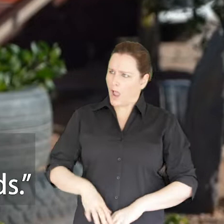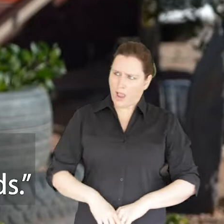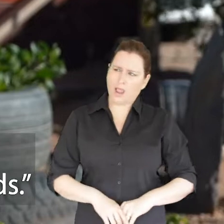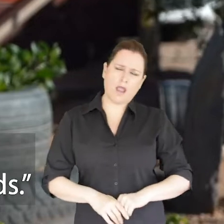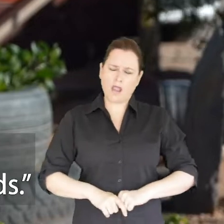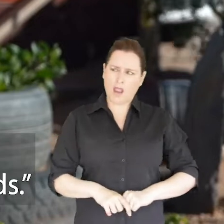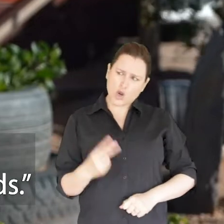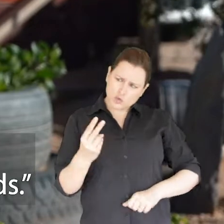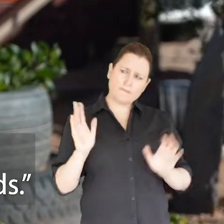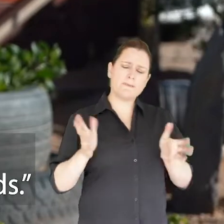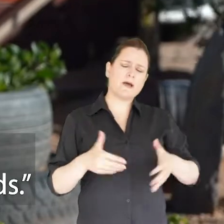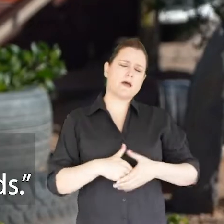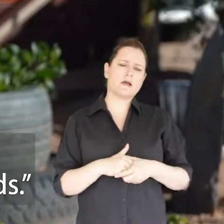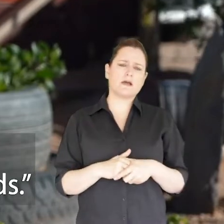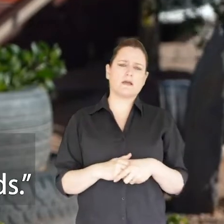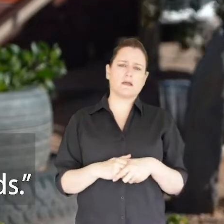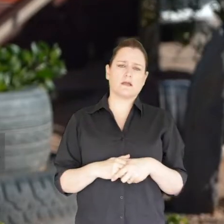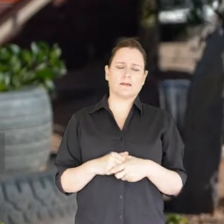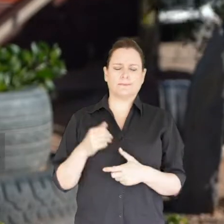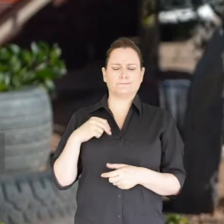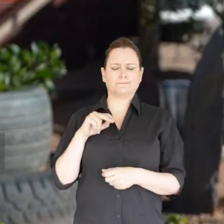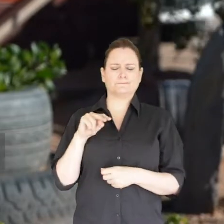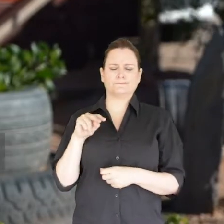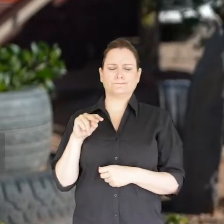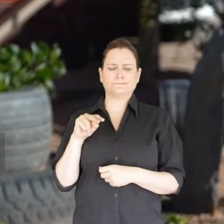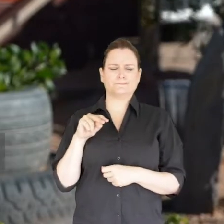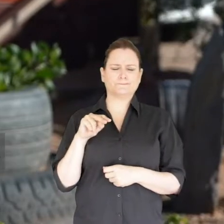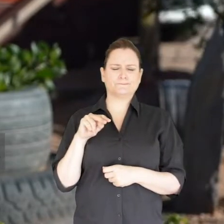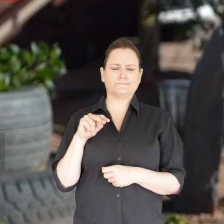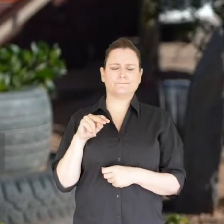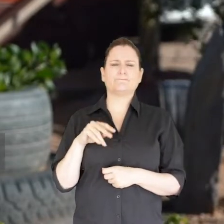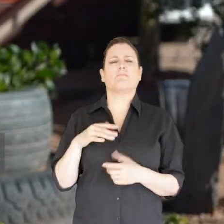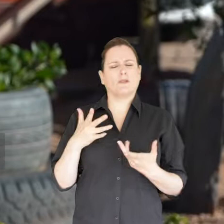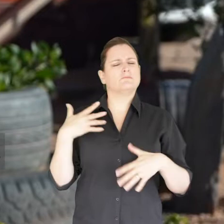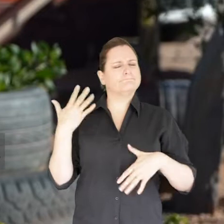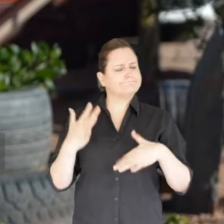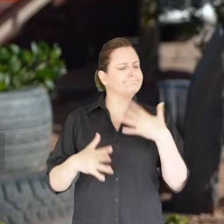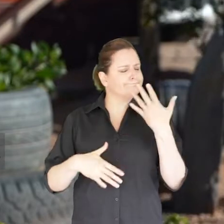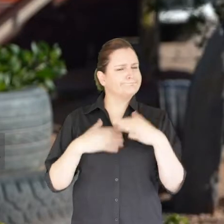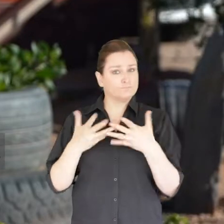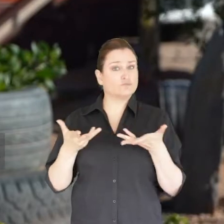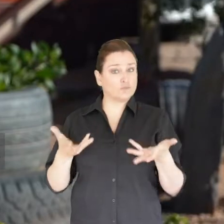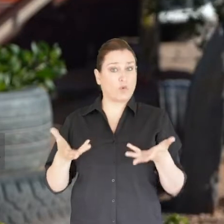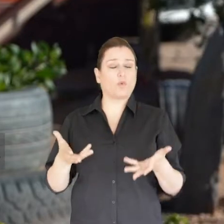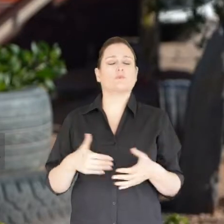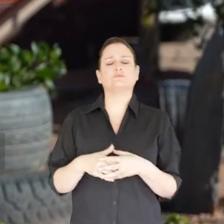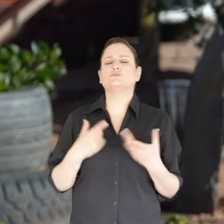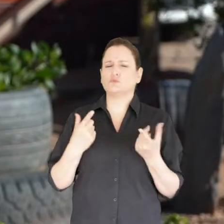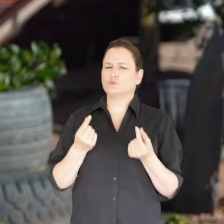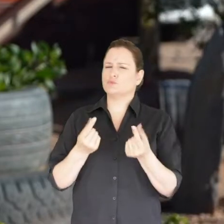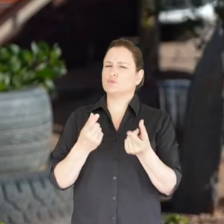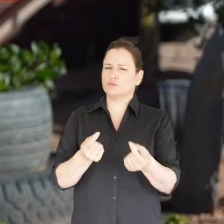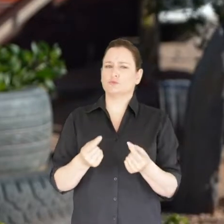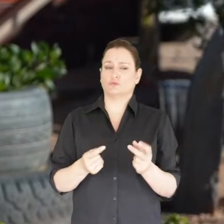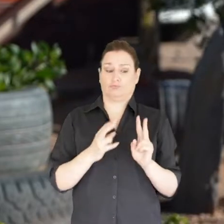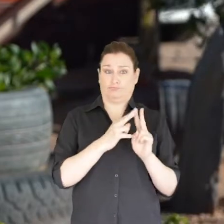bok het net twee lammers. En tot op een dag, het hierdie story vir ons gevang. Wat